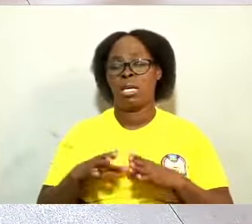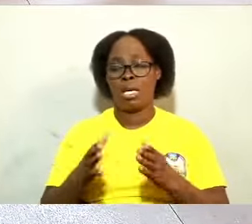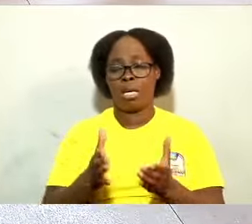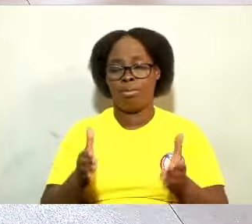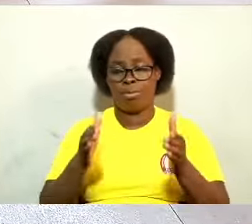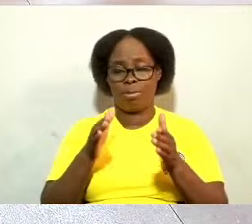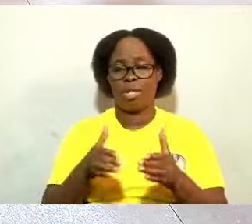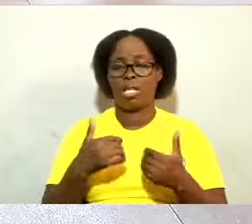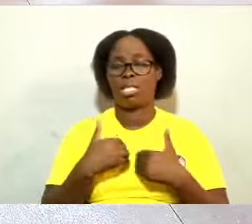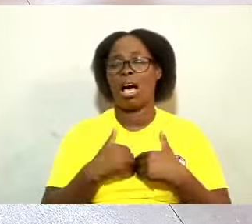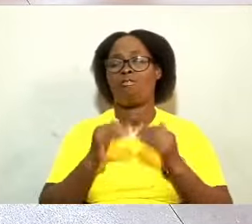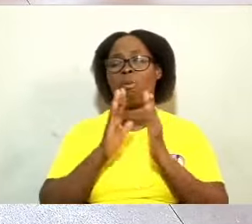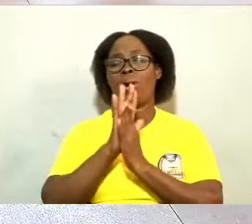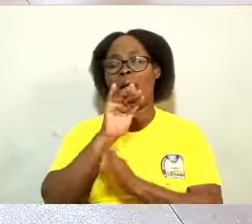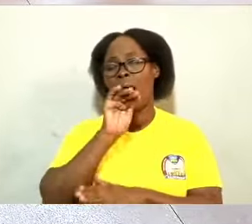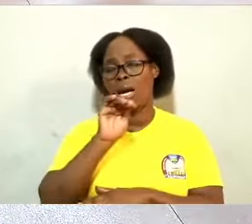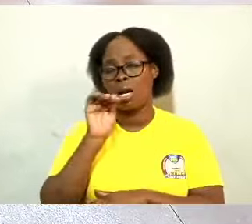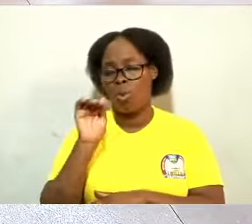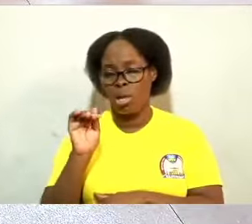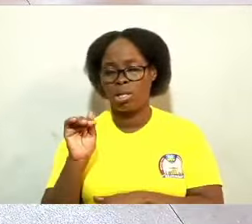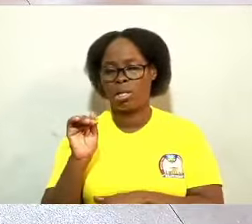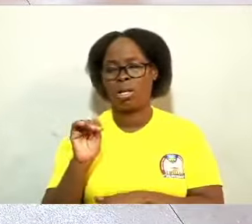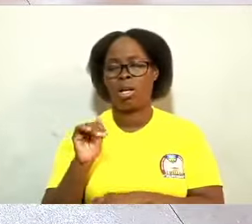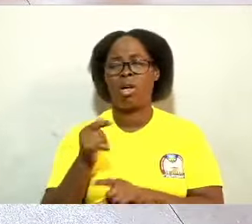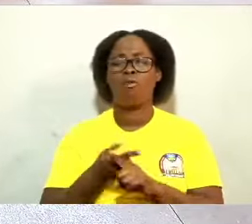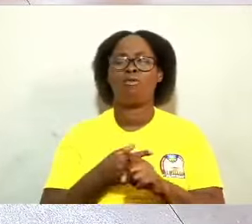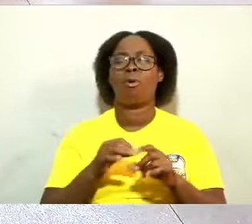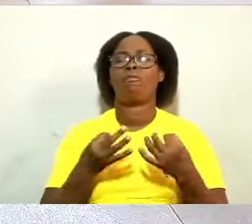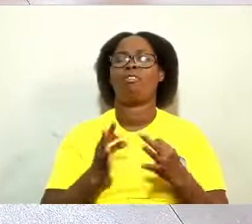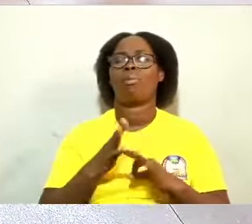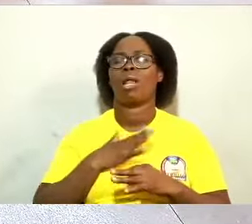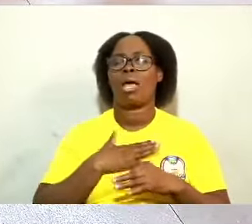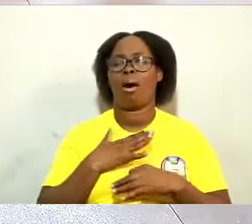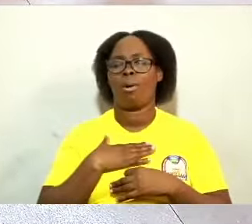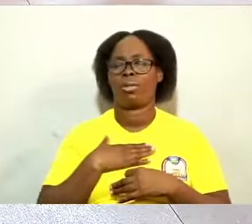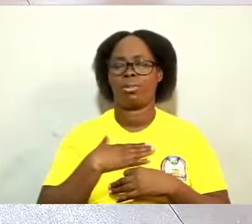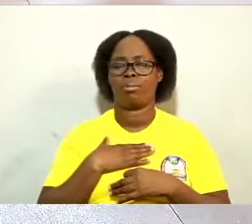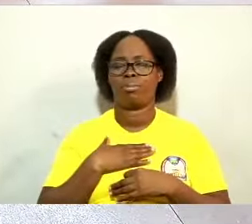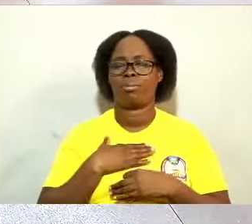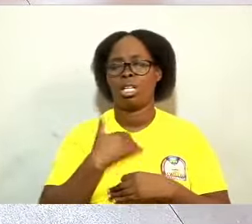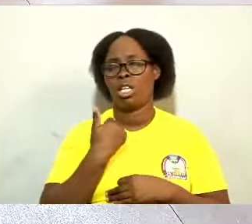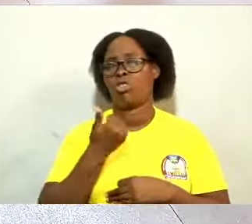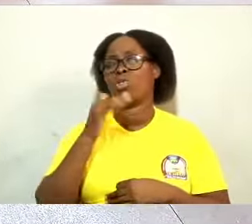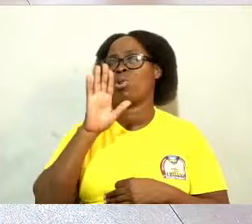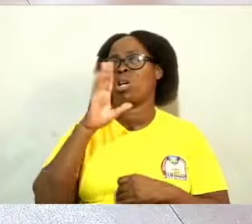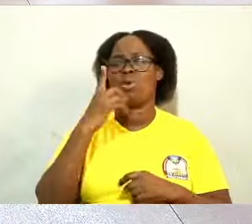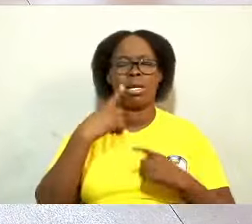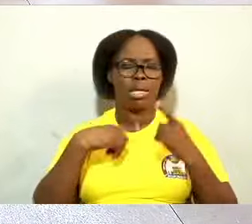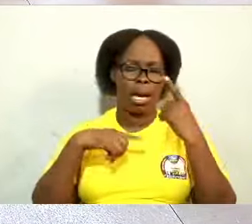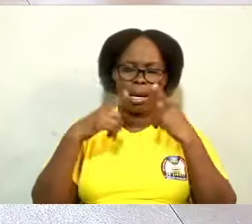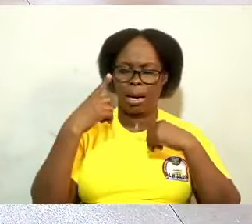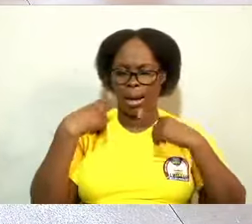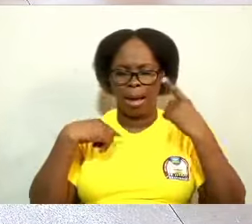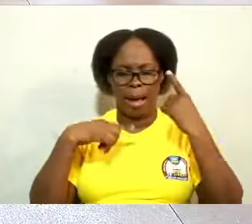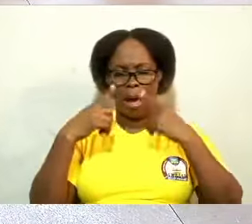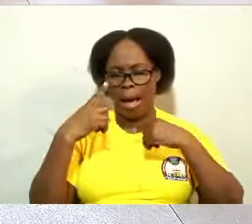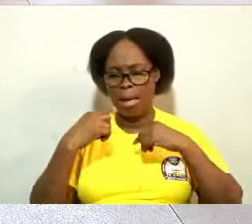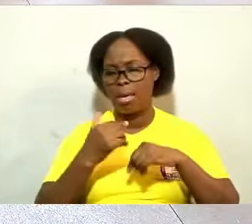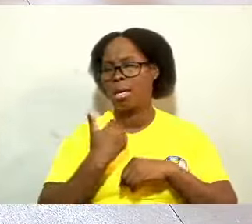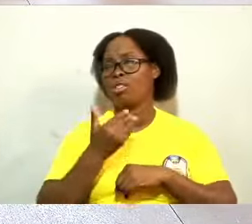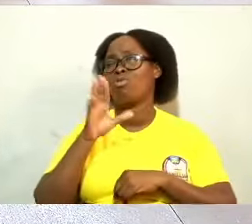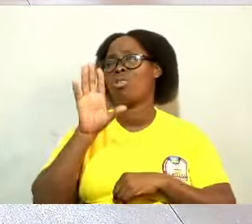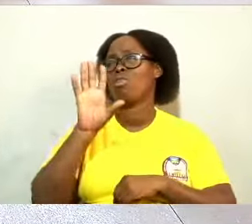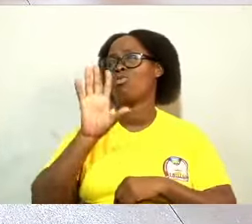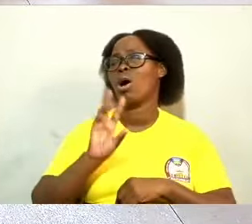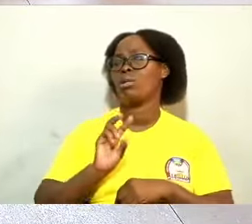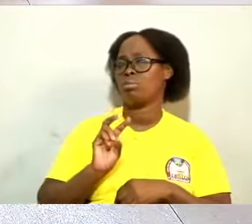hili kuna maombi ambayo yametoka katika familia zetu. Watoto wako wanalia. Watoto wako